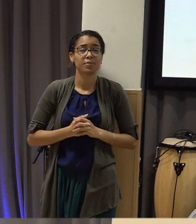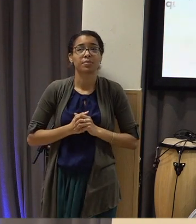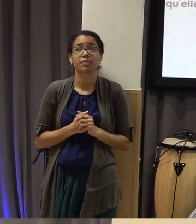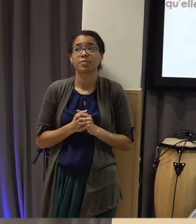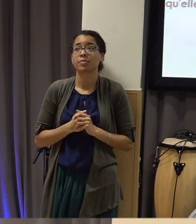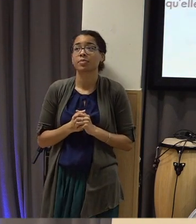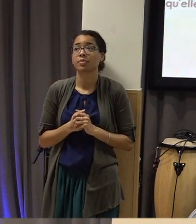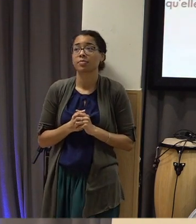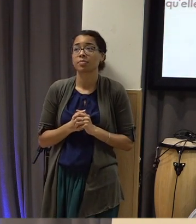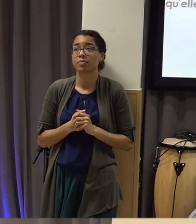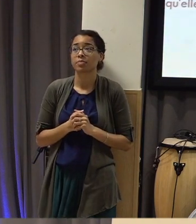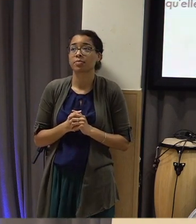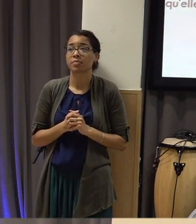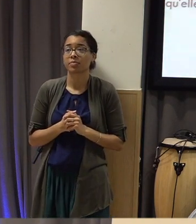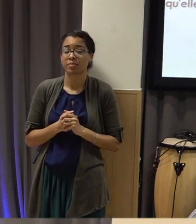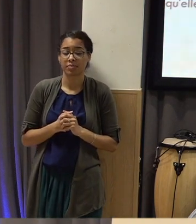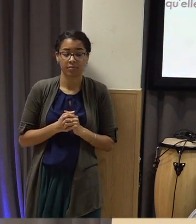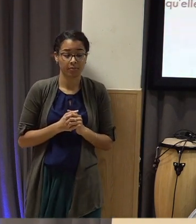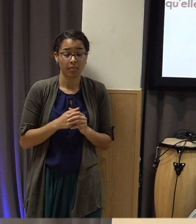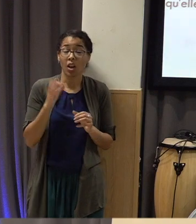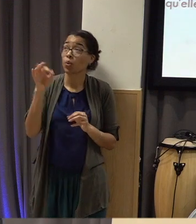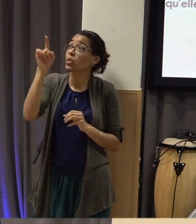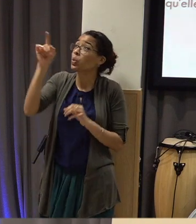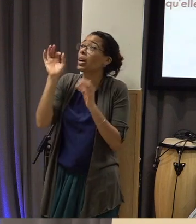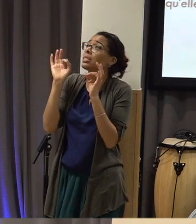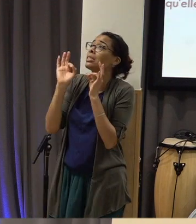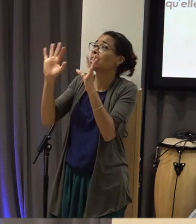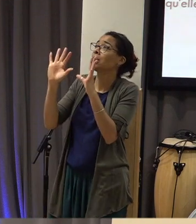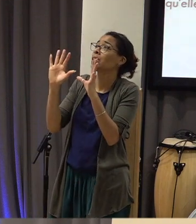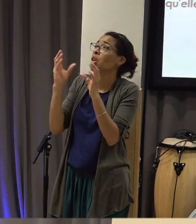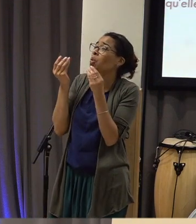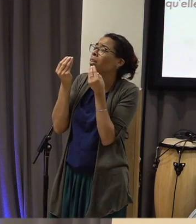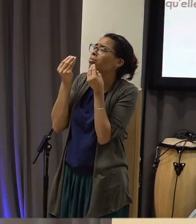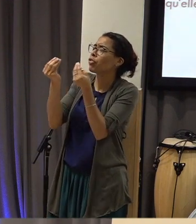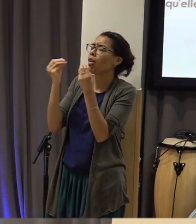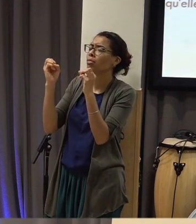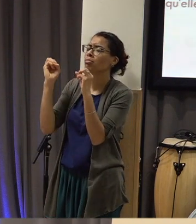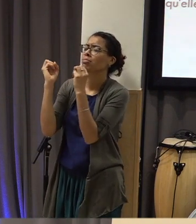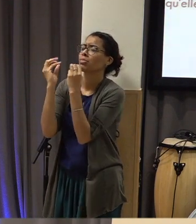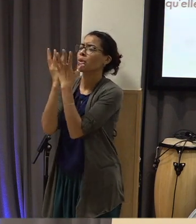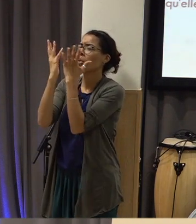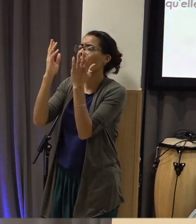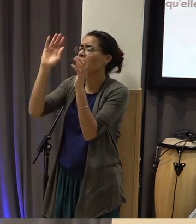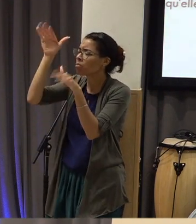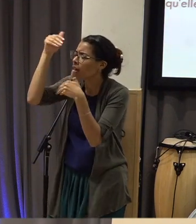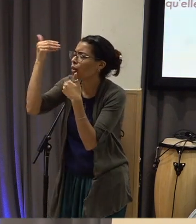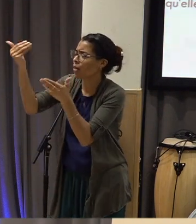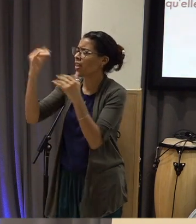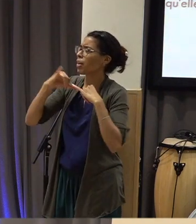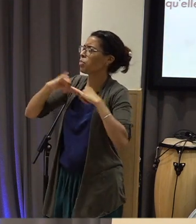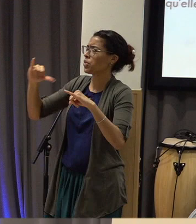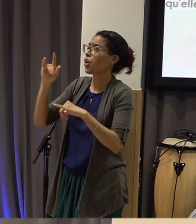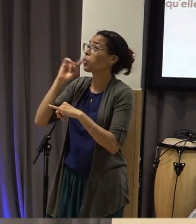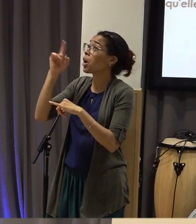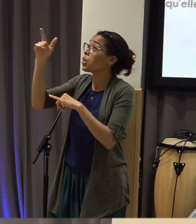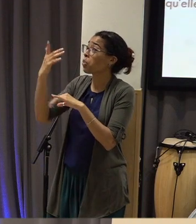Si quelqu'un parle, tu es digne, notre Seigneur et notre Dieu, de recevoir la gloire et l'honneur et la puissance, car tu as créé